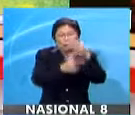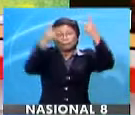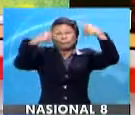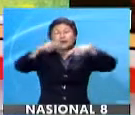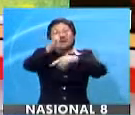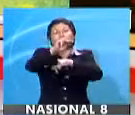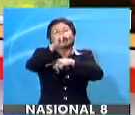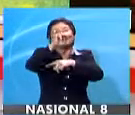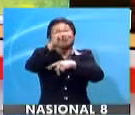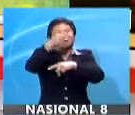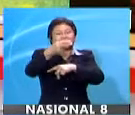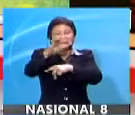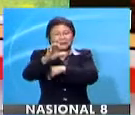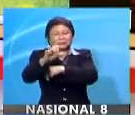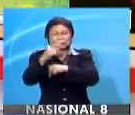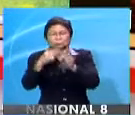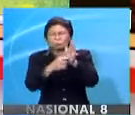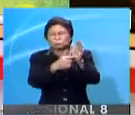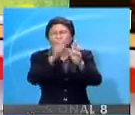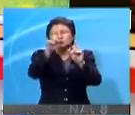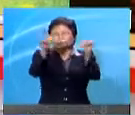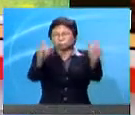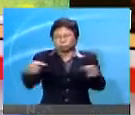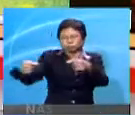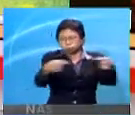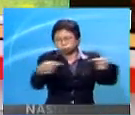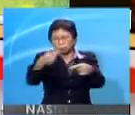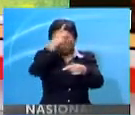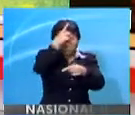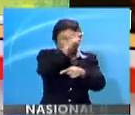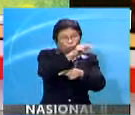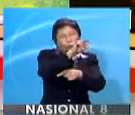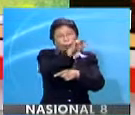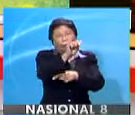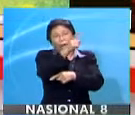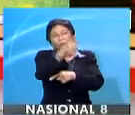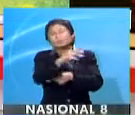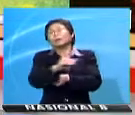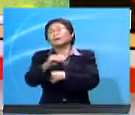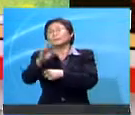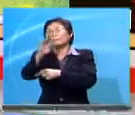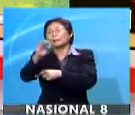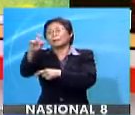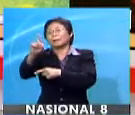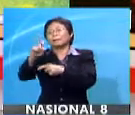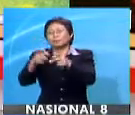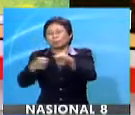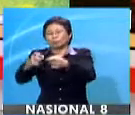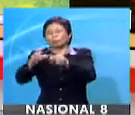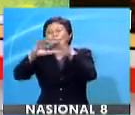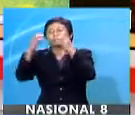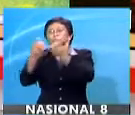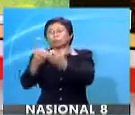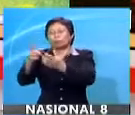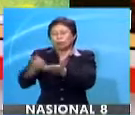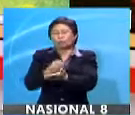bakal menyaksikan persaingan satu lawan satu antara Datuk Nur Azmi dengan bekas pengurus Squad hoki kebangsaan